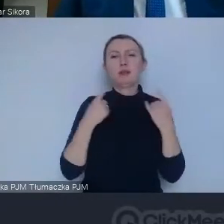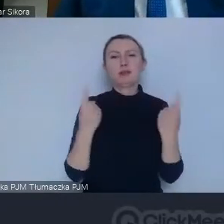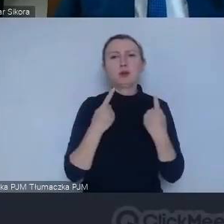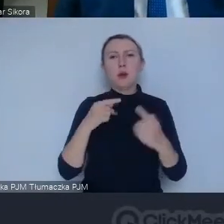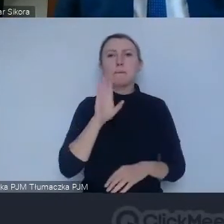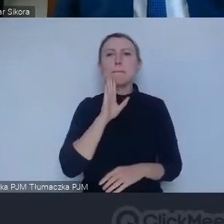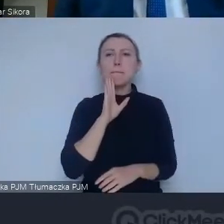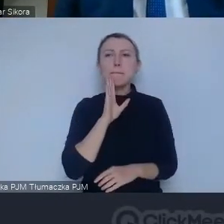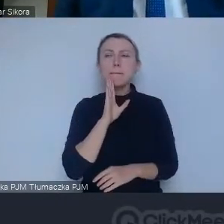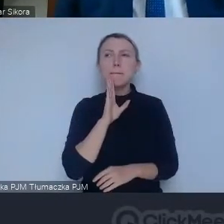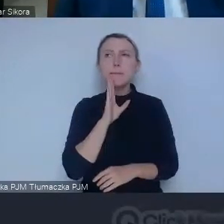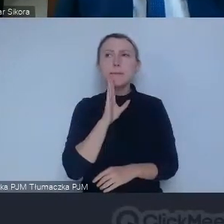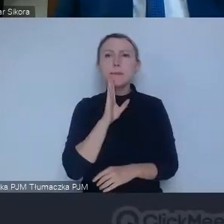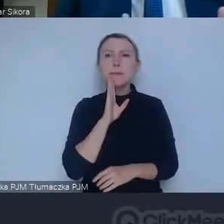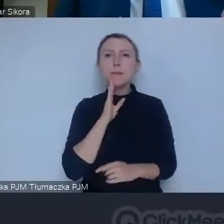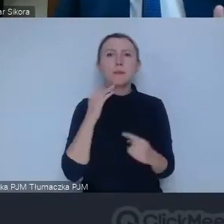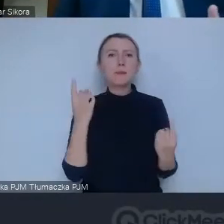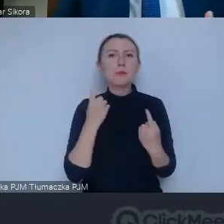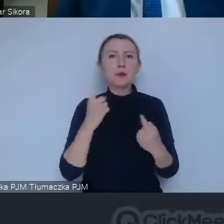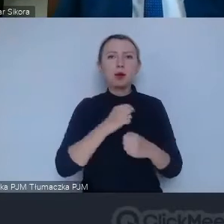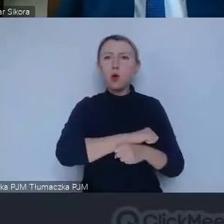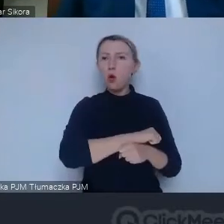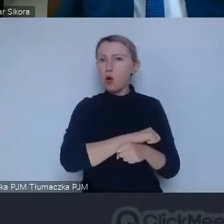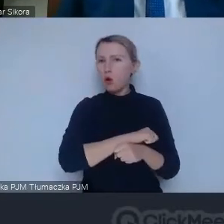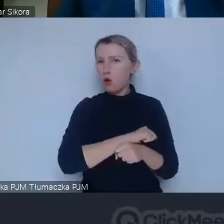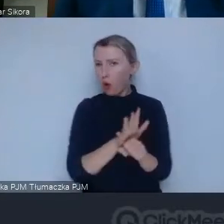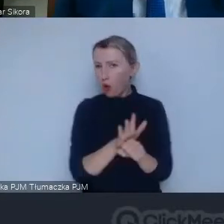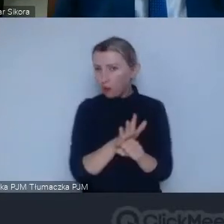jakim jest zjawisko COVID,